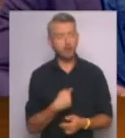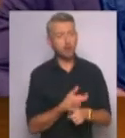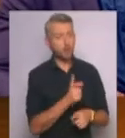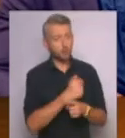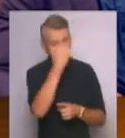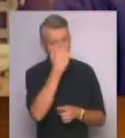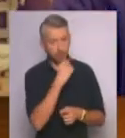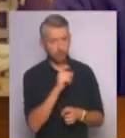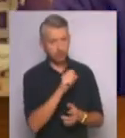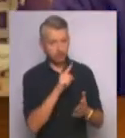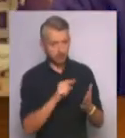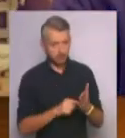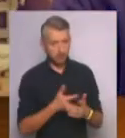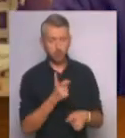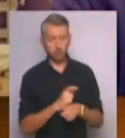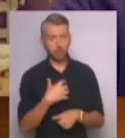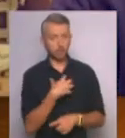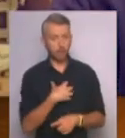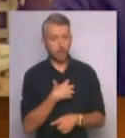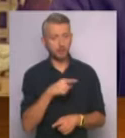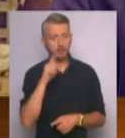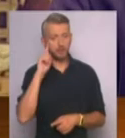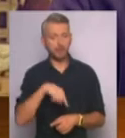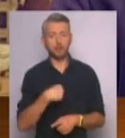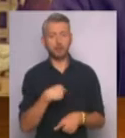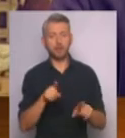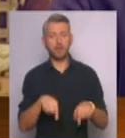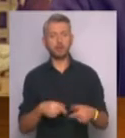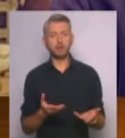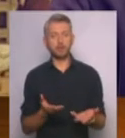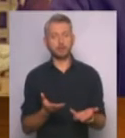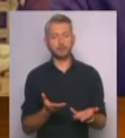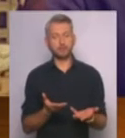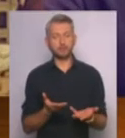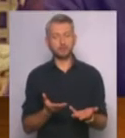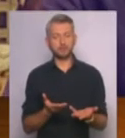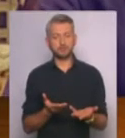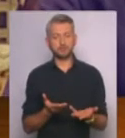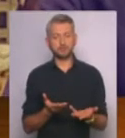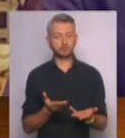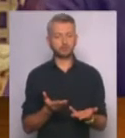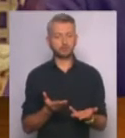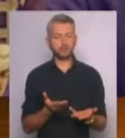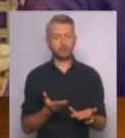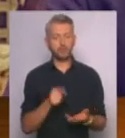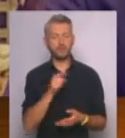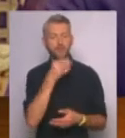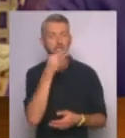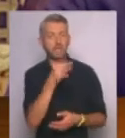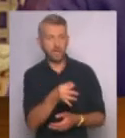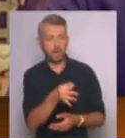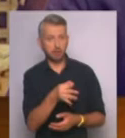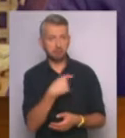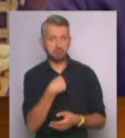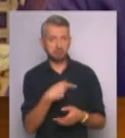за запитання, воно дуже актуальне. Ви знаєте, я навіть, ну, от ви сказали, я